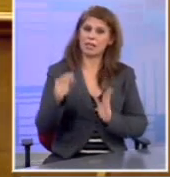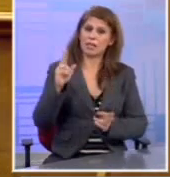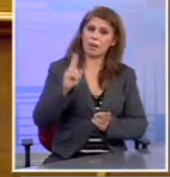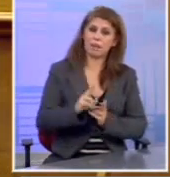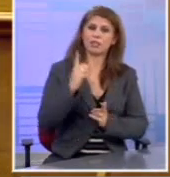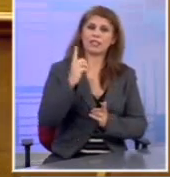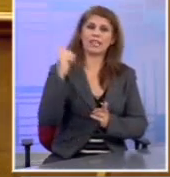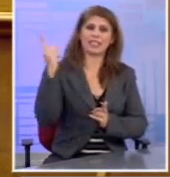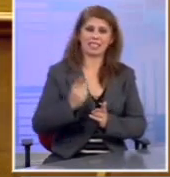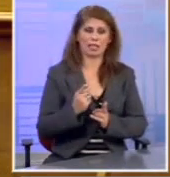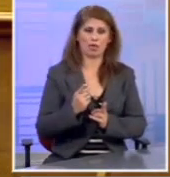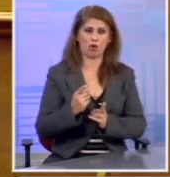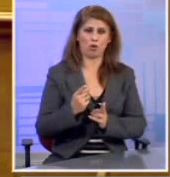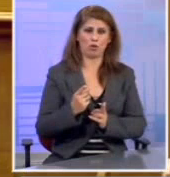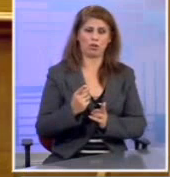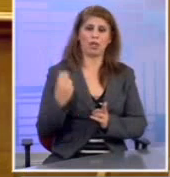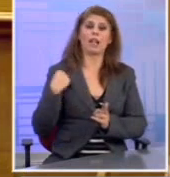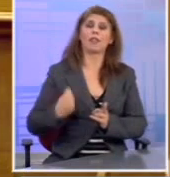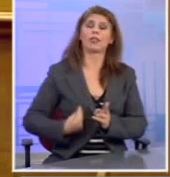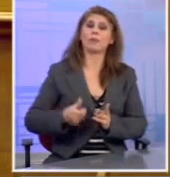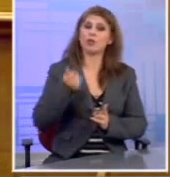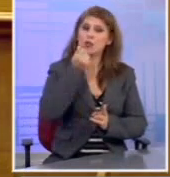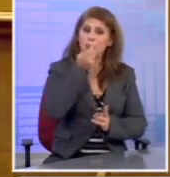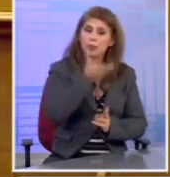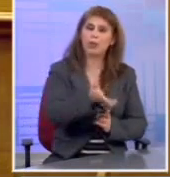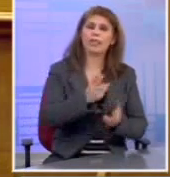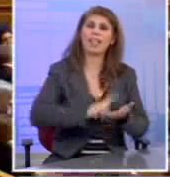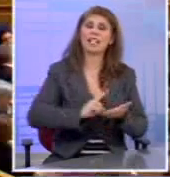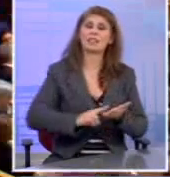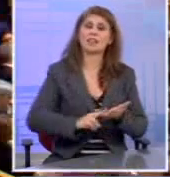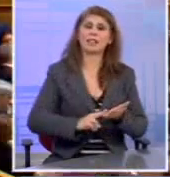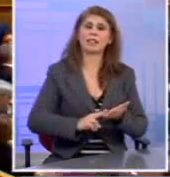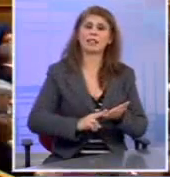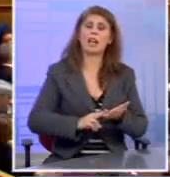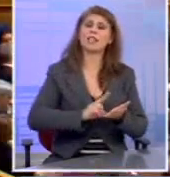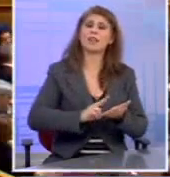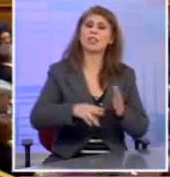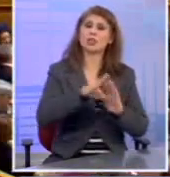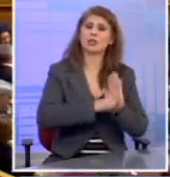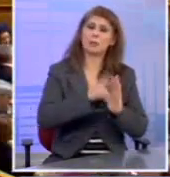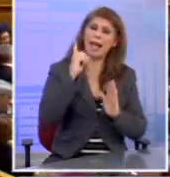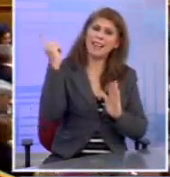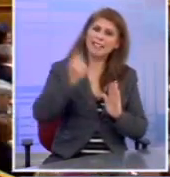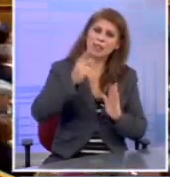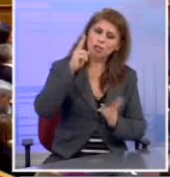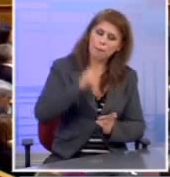κατά 1% τη δημόσια δαπάνη για ασφαλιστικές δαπάνες, για το ασφαλιστικό σύστημα.